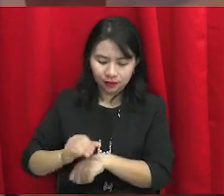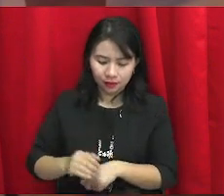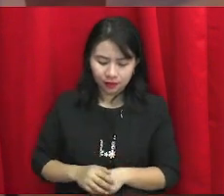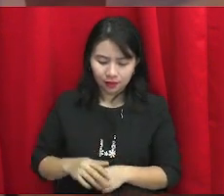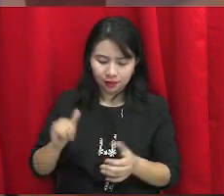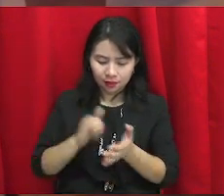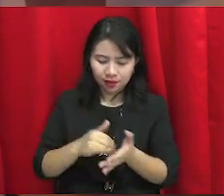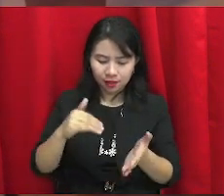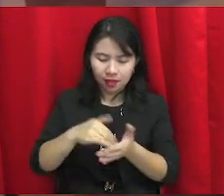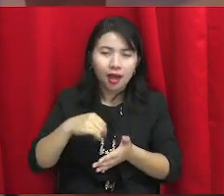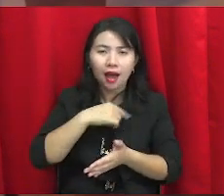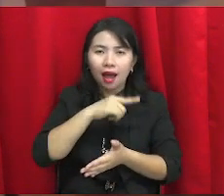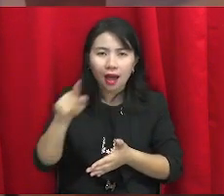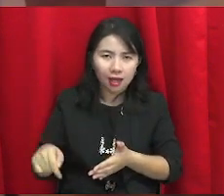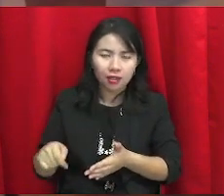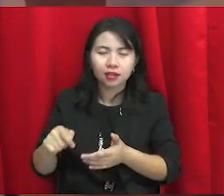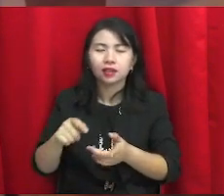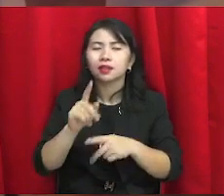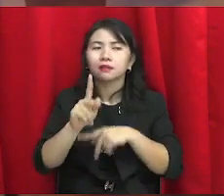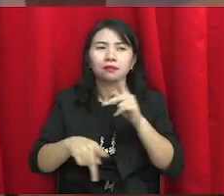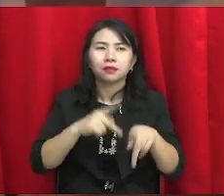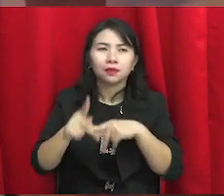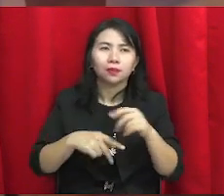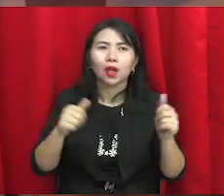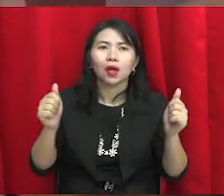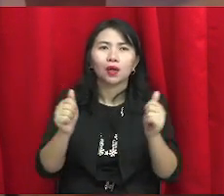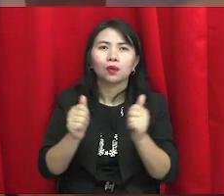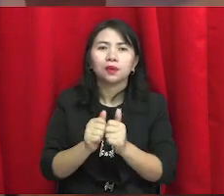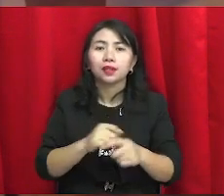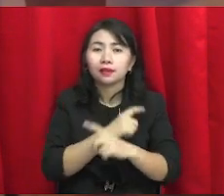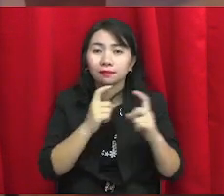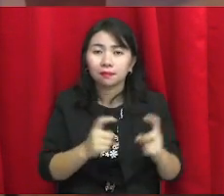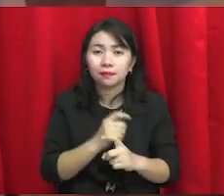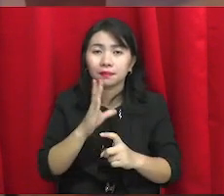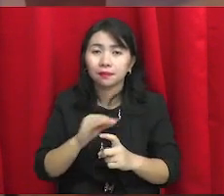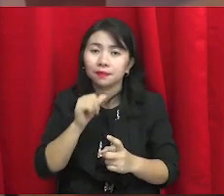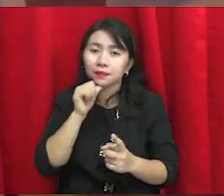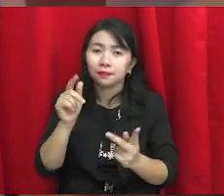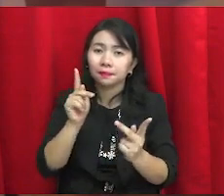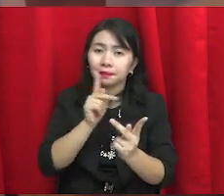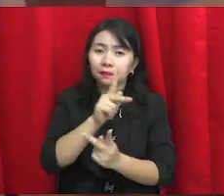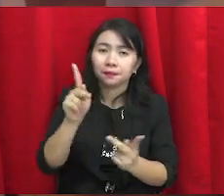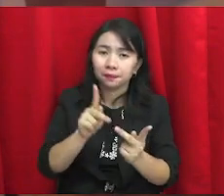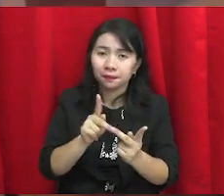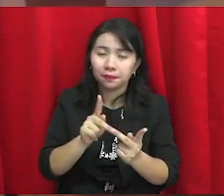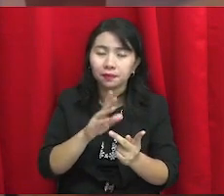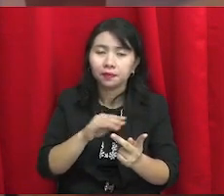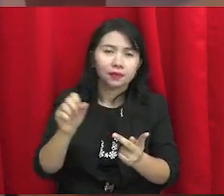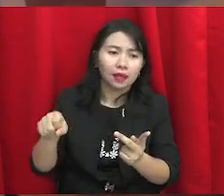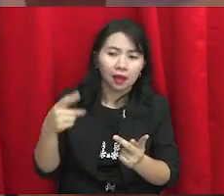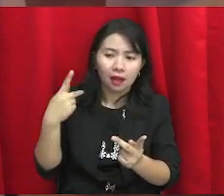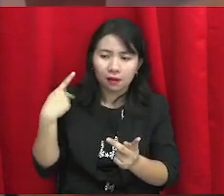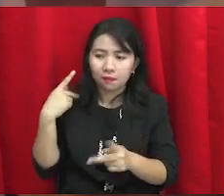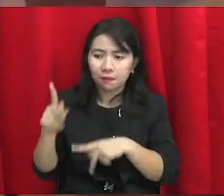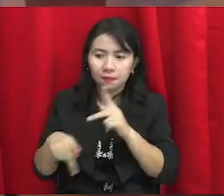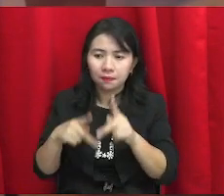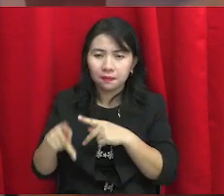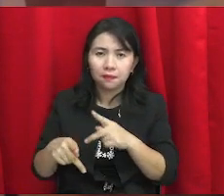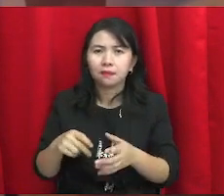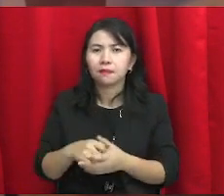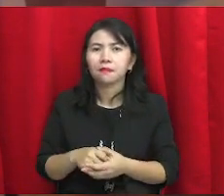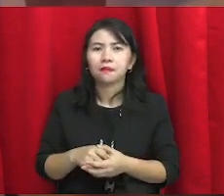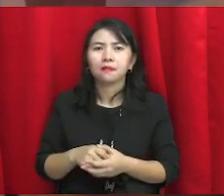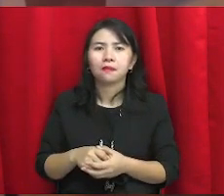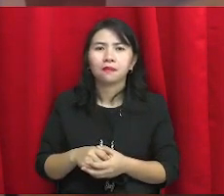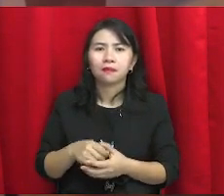mga taong nagkakamali at hindi perpekto. Yeah. May mga tao kasi pag nakapuna, akala